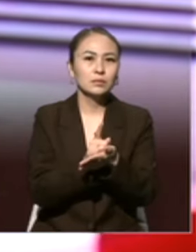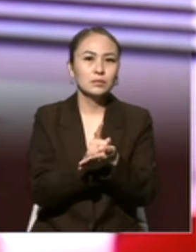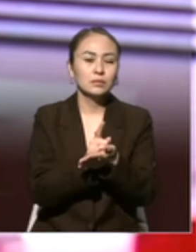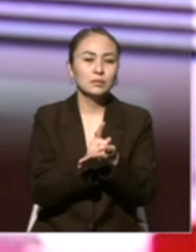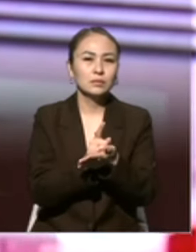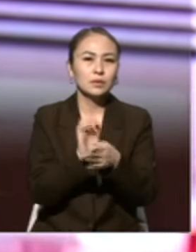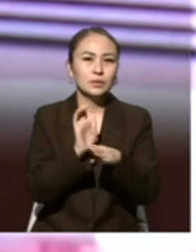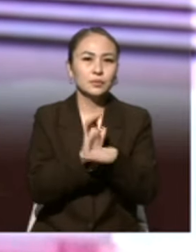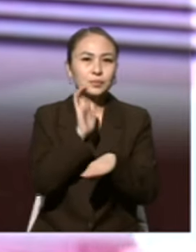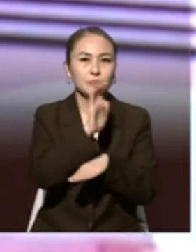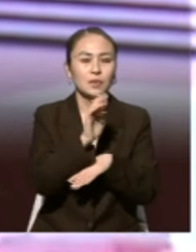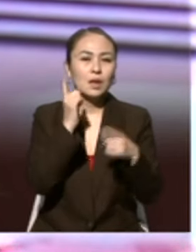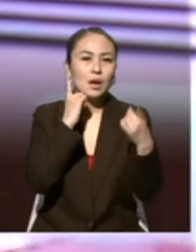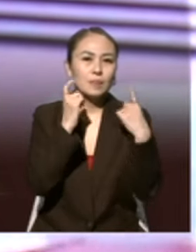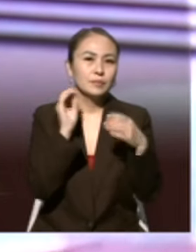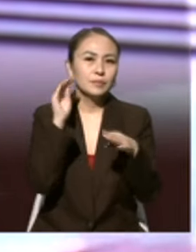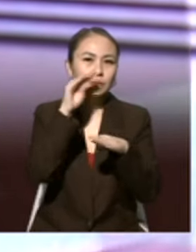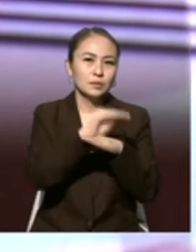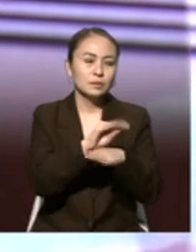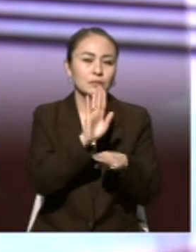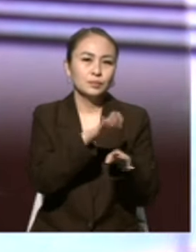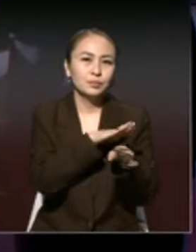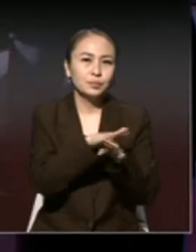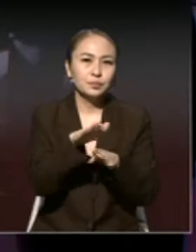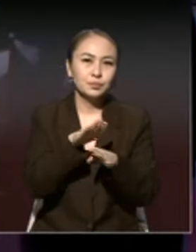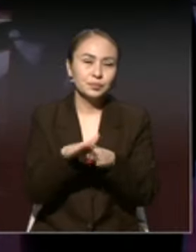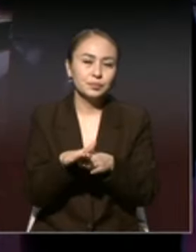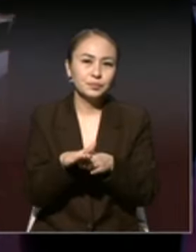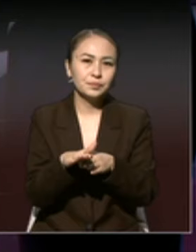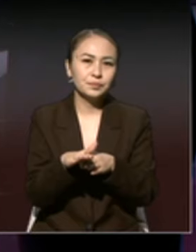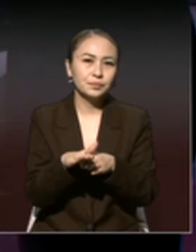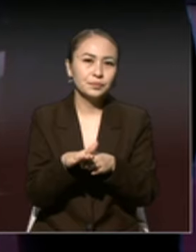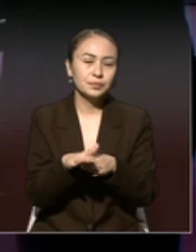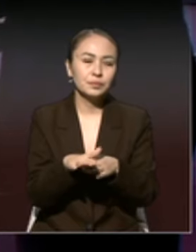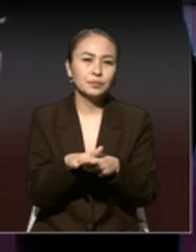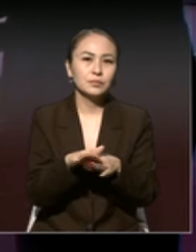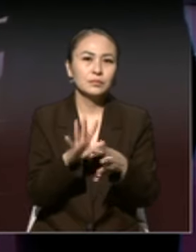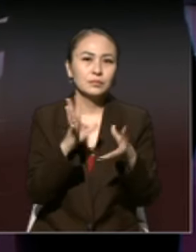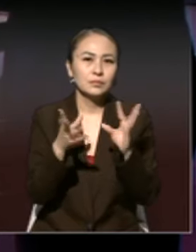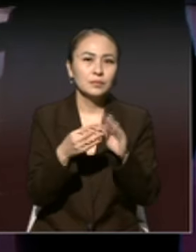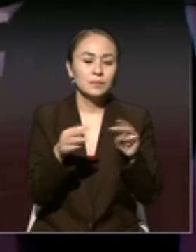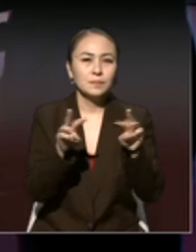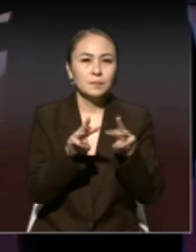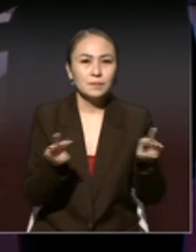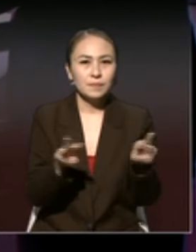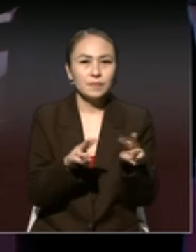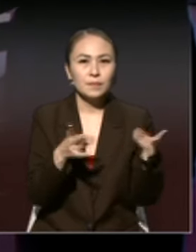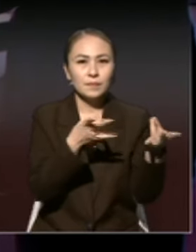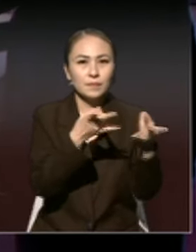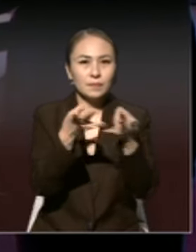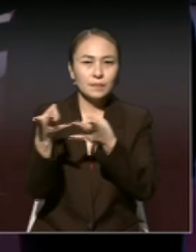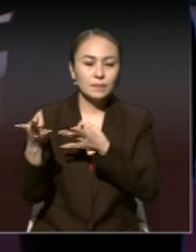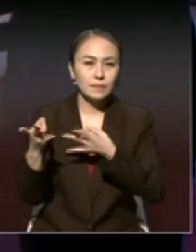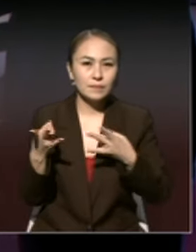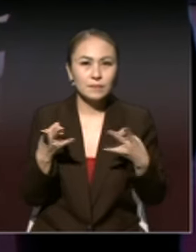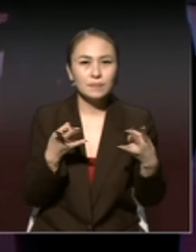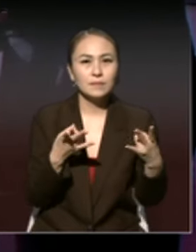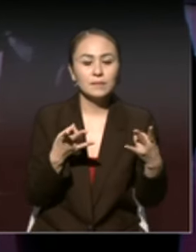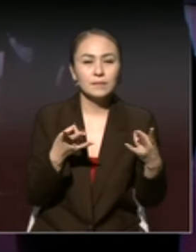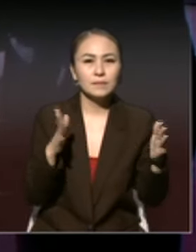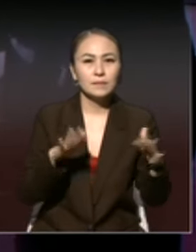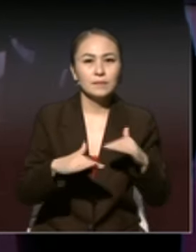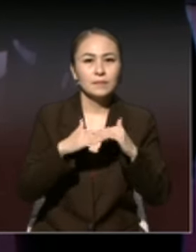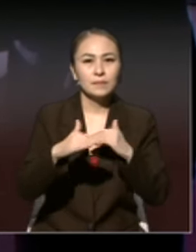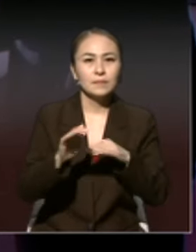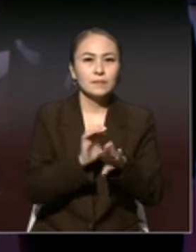жаңағы жіберілген ақпаратқа қосымша ретінде тағы да жіберіліп отырады. Яғни төтенше жағдайлар министрлігіне қажетті жергілікті